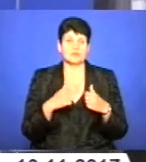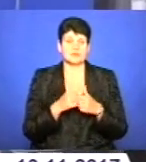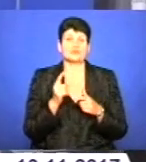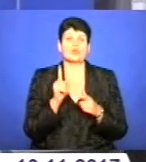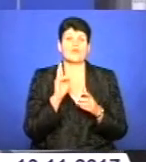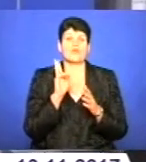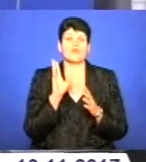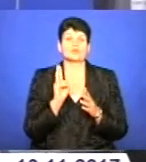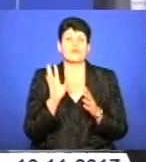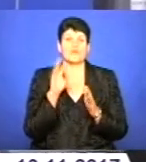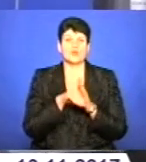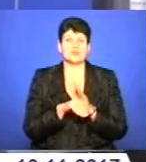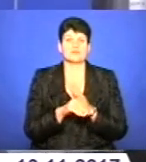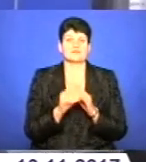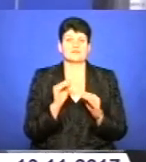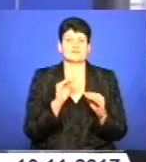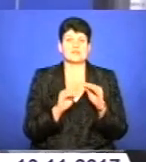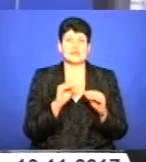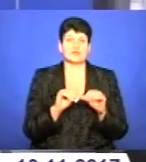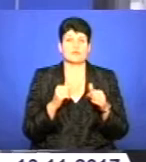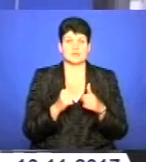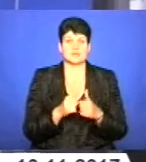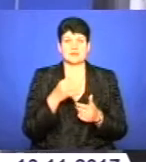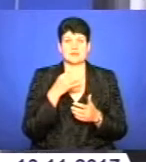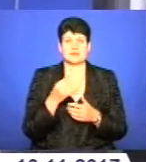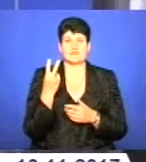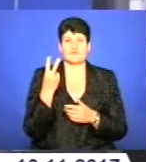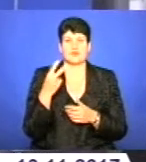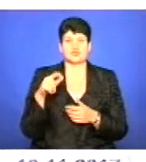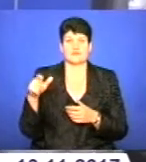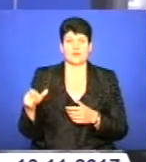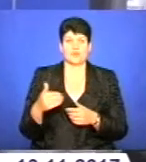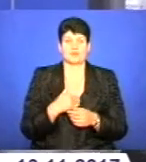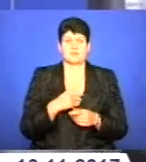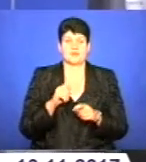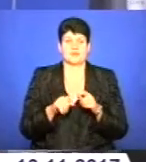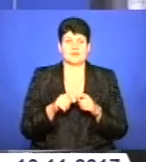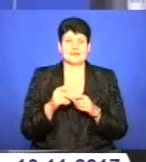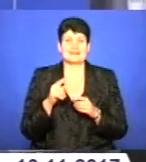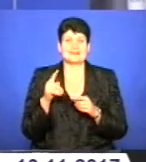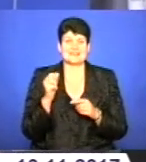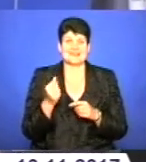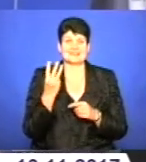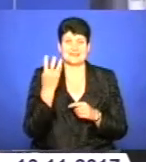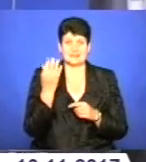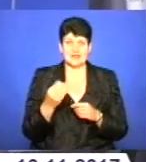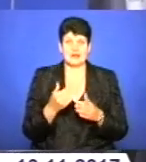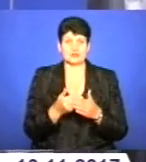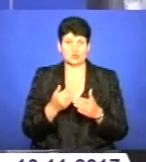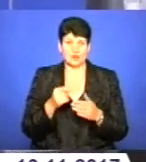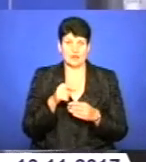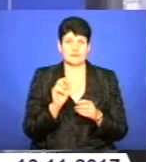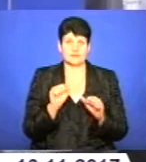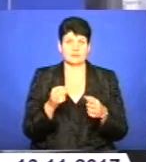состав комісії? Просто прийшли два чоловіка, які показали документи, і ми хочемо перевірити. Все. За три дні до цього у них був свободний доступ, вони